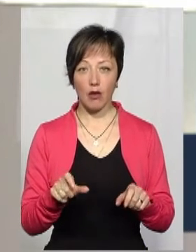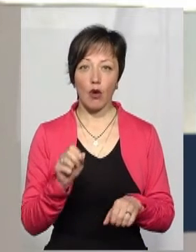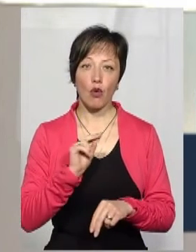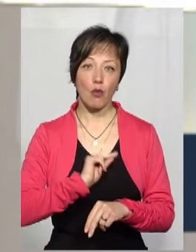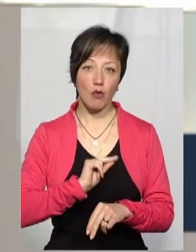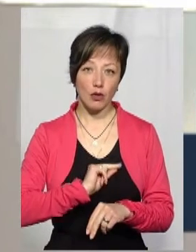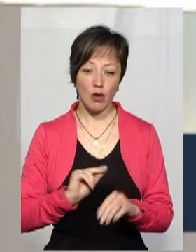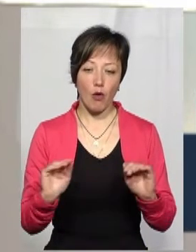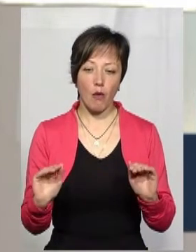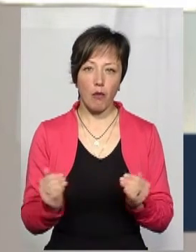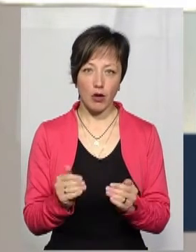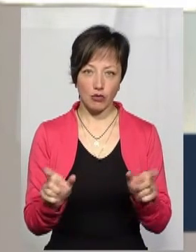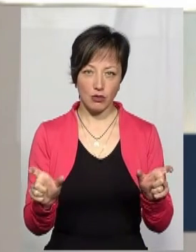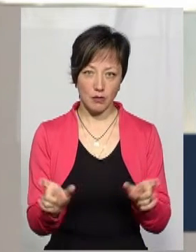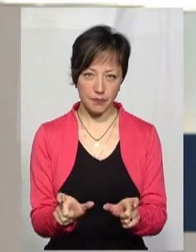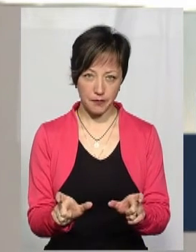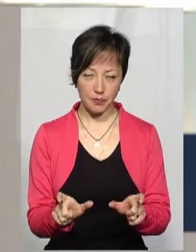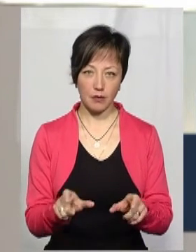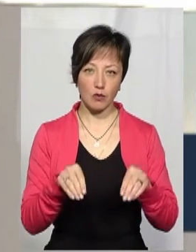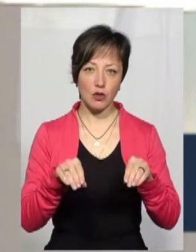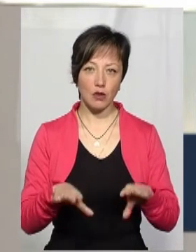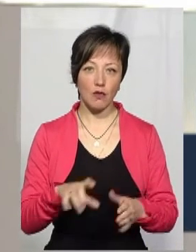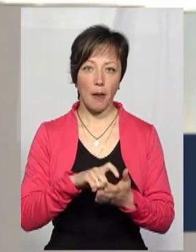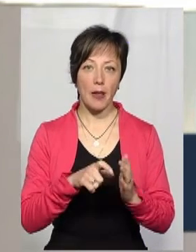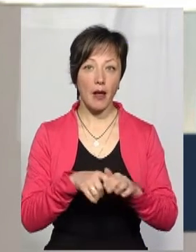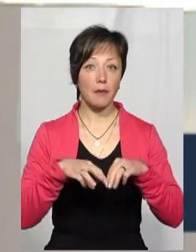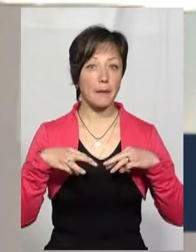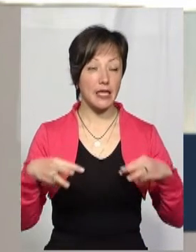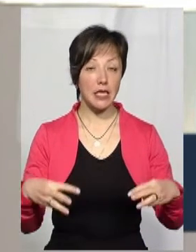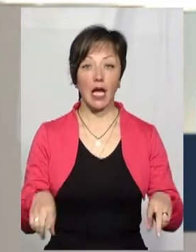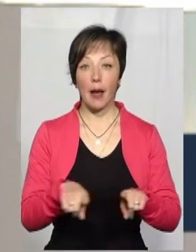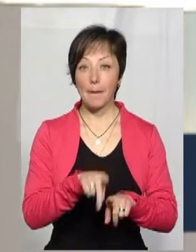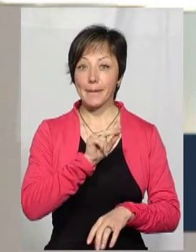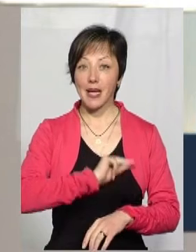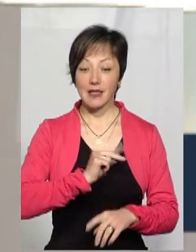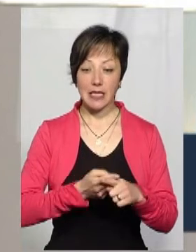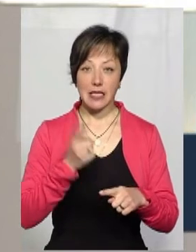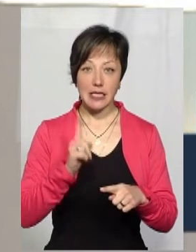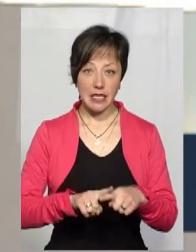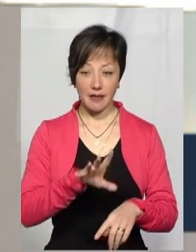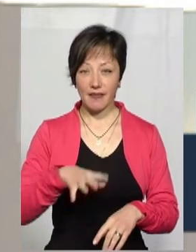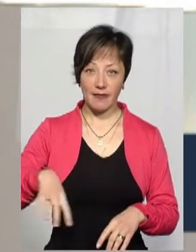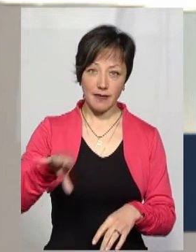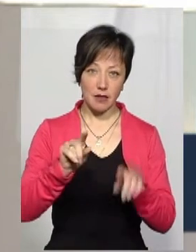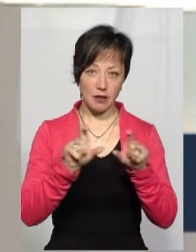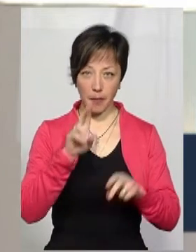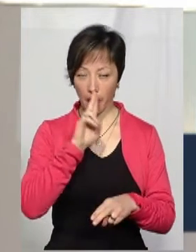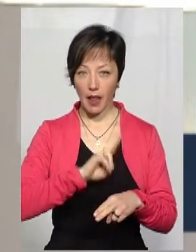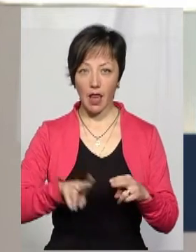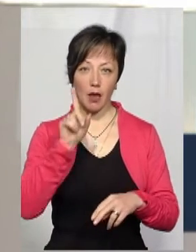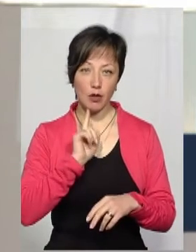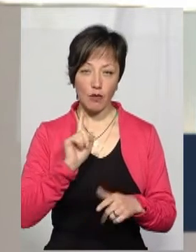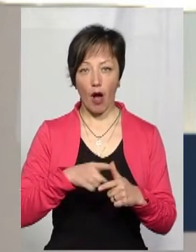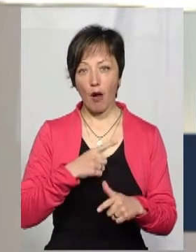роботи яких обмежена постановою Кабінету міністрів. А відтак працівники цих підприємств і закладів втратили